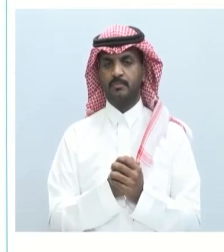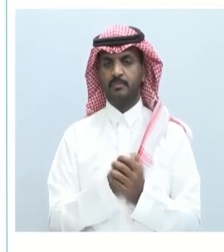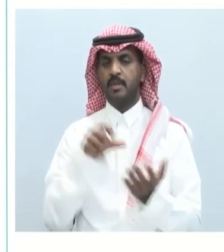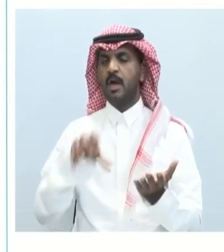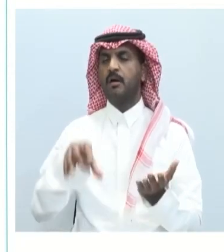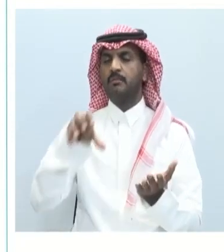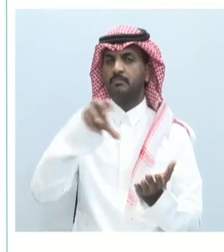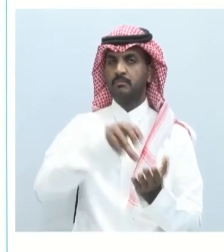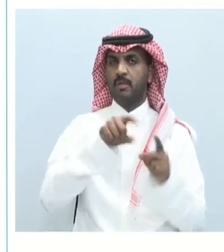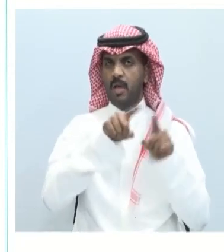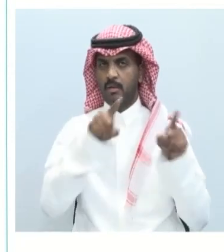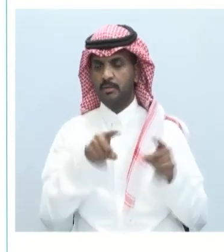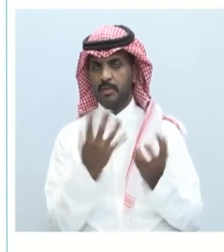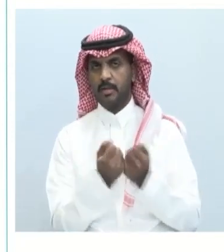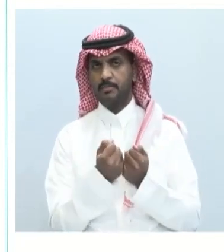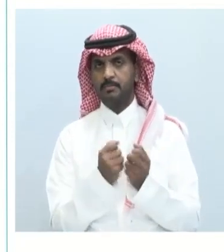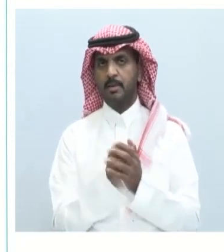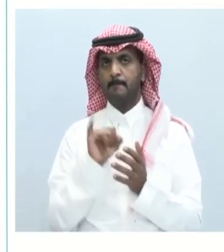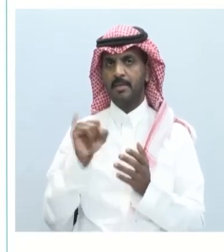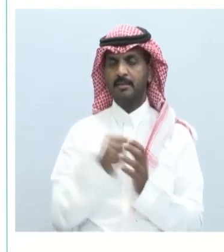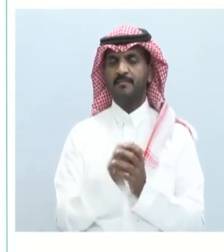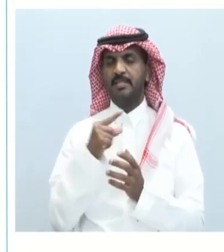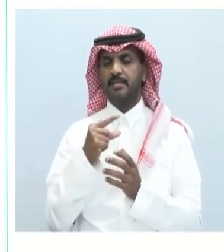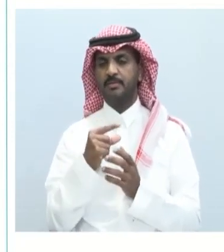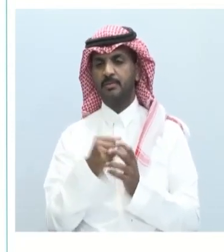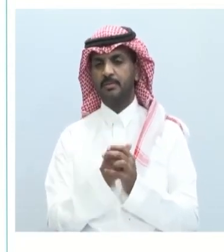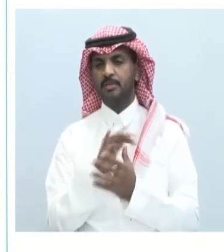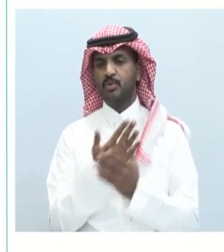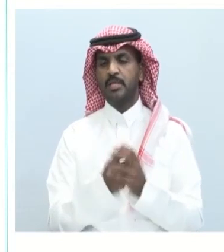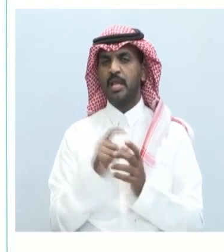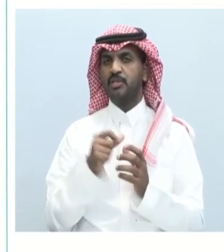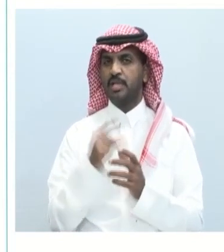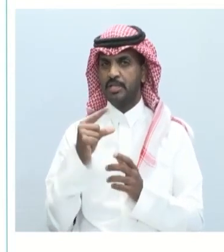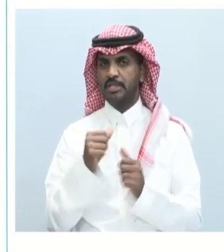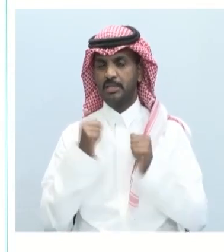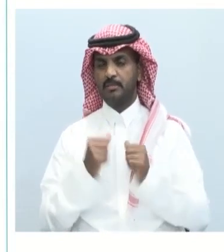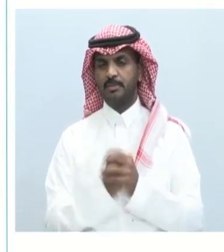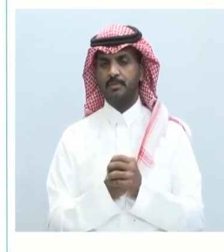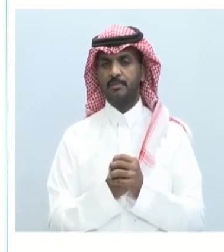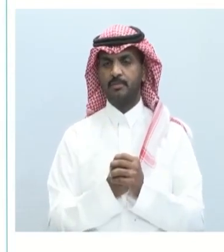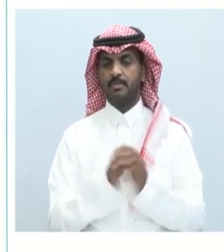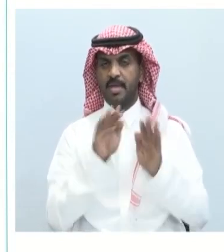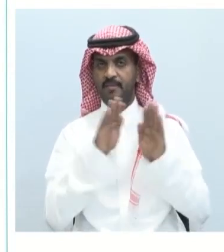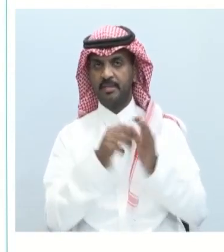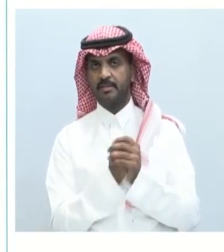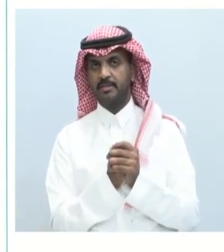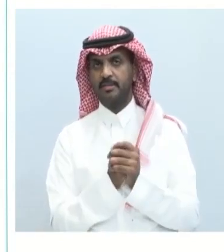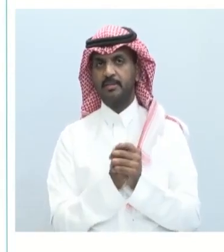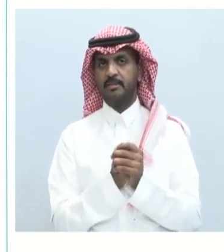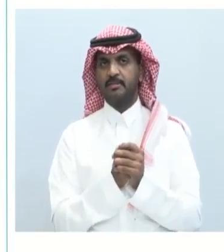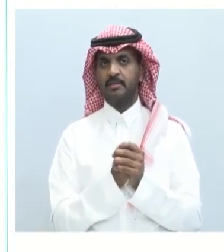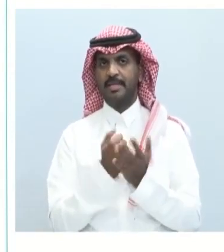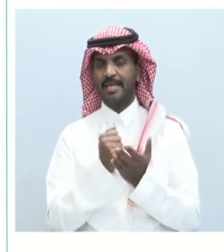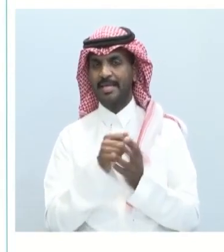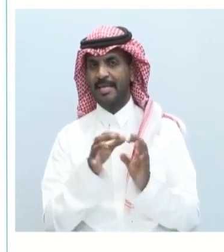خانه رقم الماده في درجات او في جدول درجات الطلبه من نافذه التحرير العلاقات